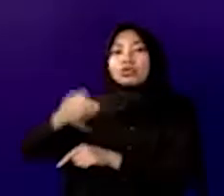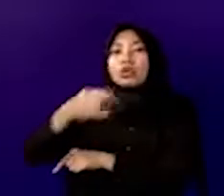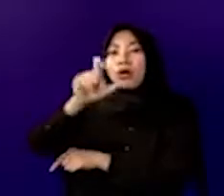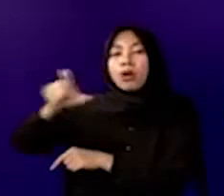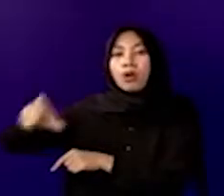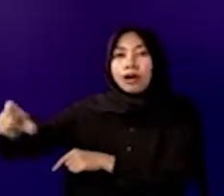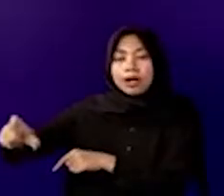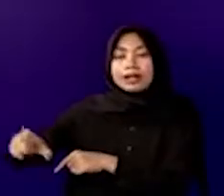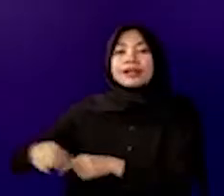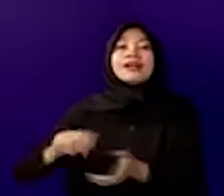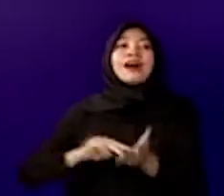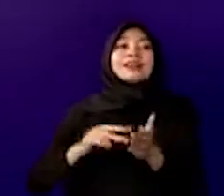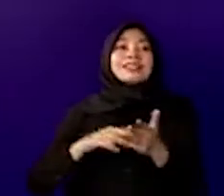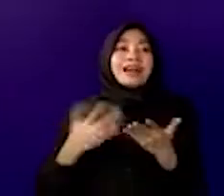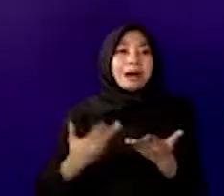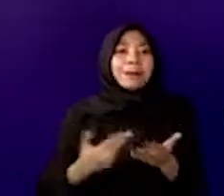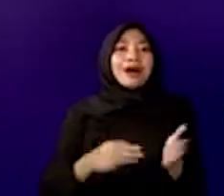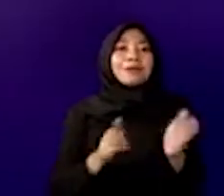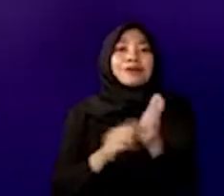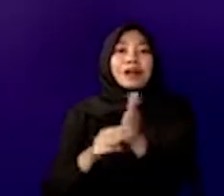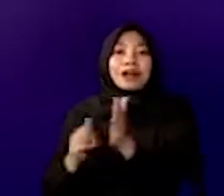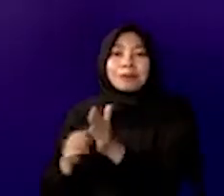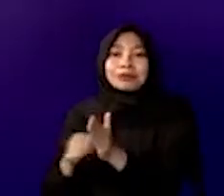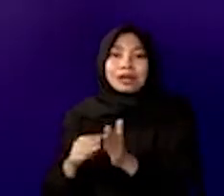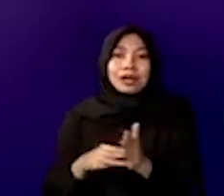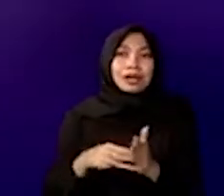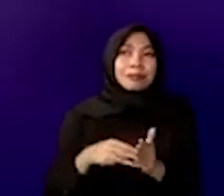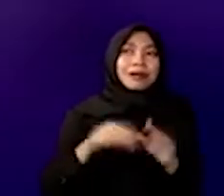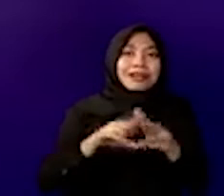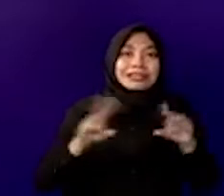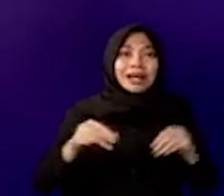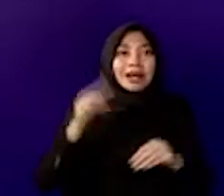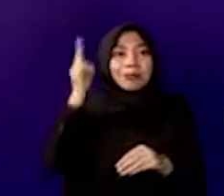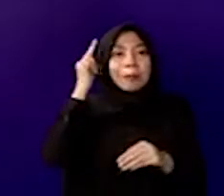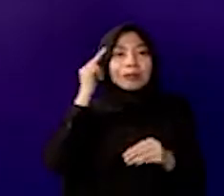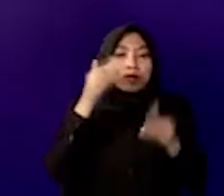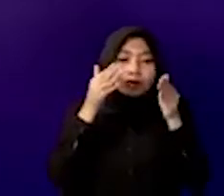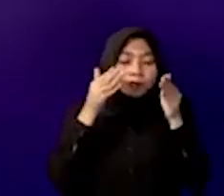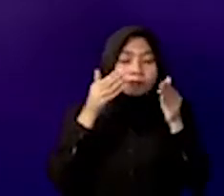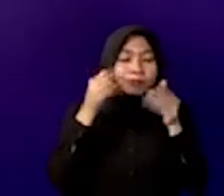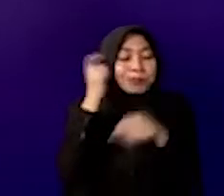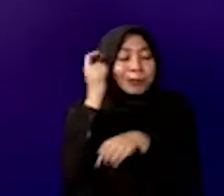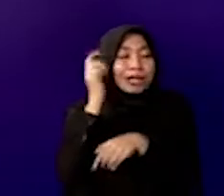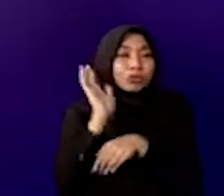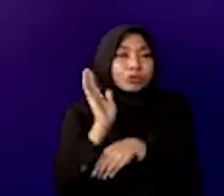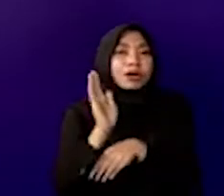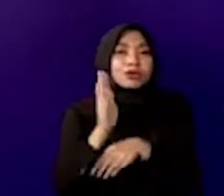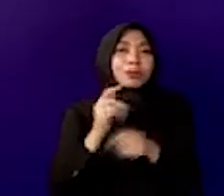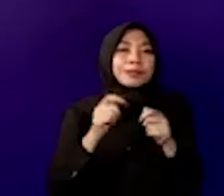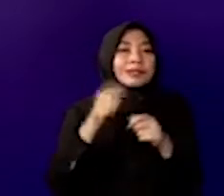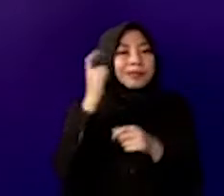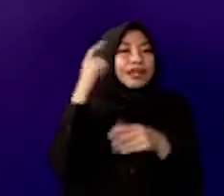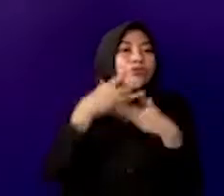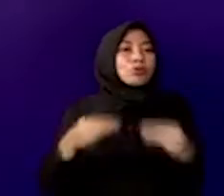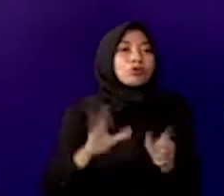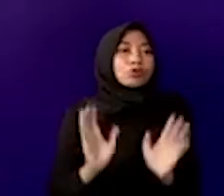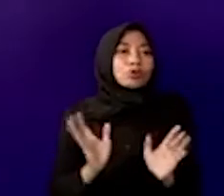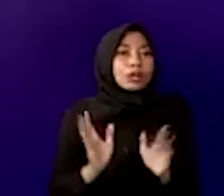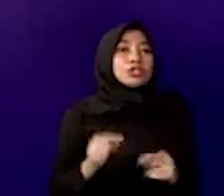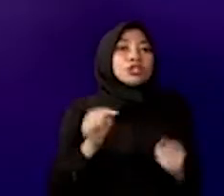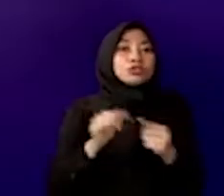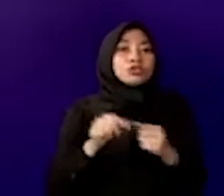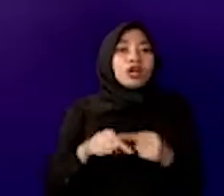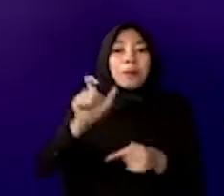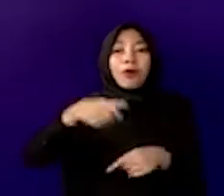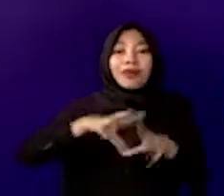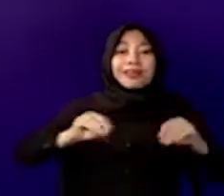sebetulnya pemerintah sudah menangani itu semua dan eh tujuan dari Cipta kerja adalah untuk agar mereka